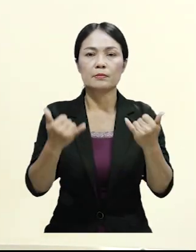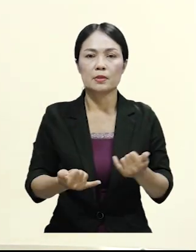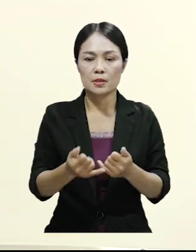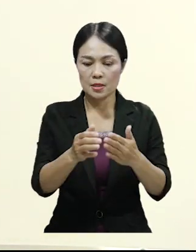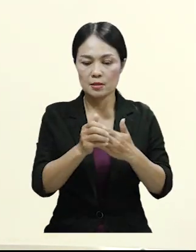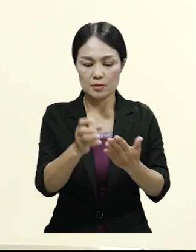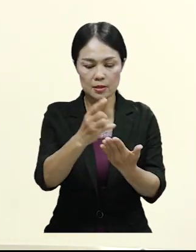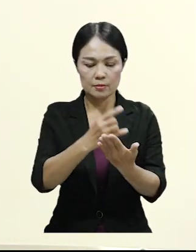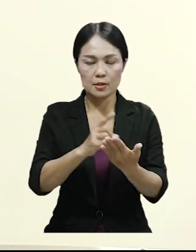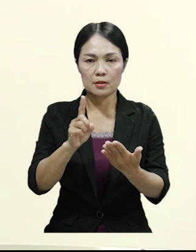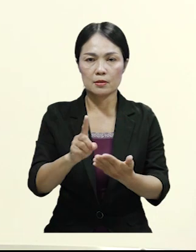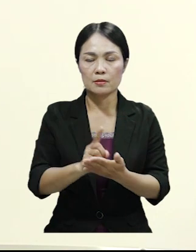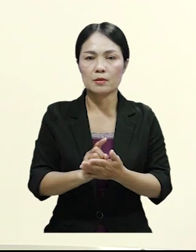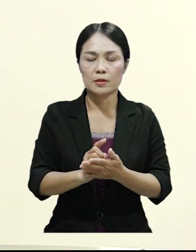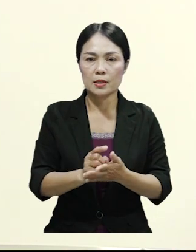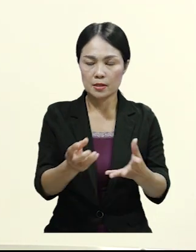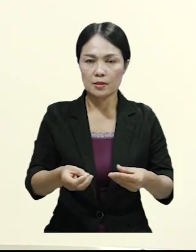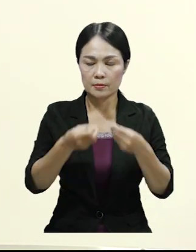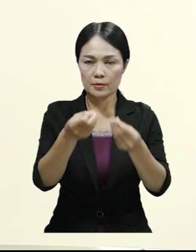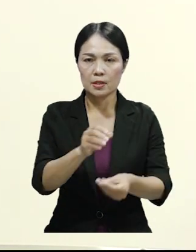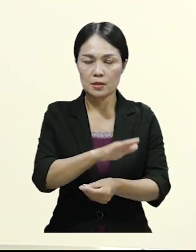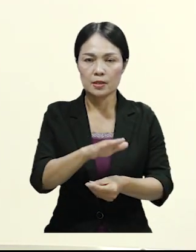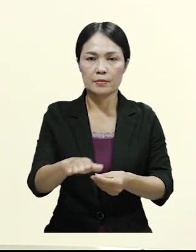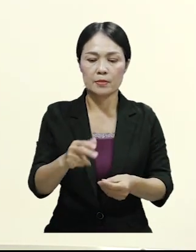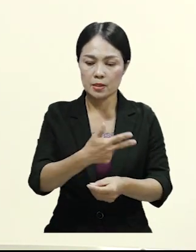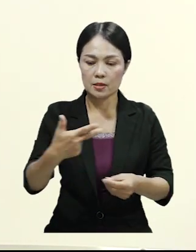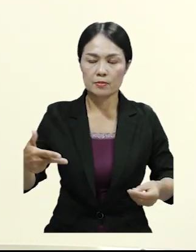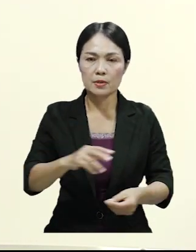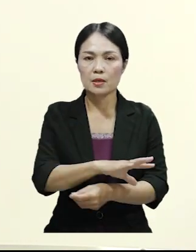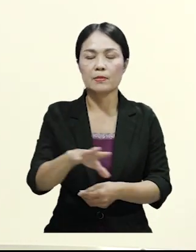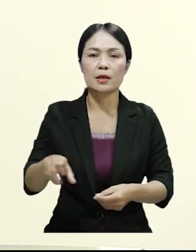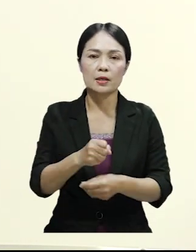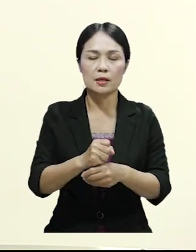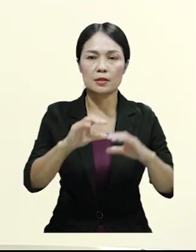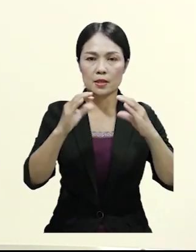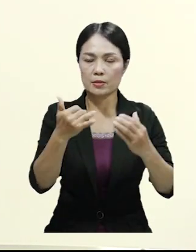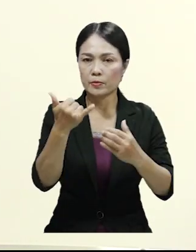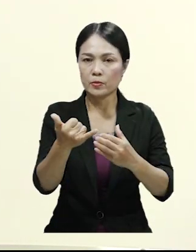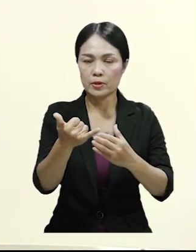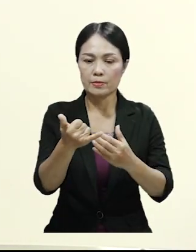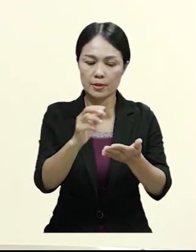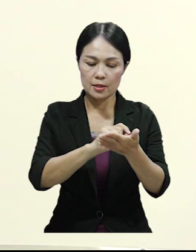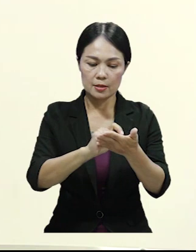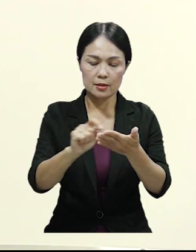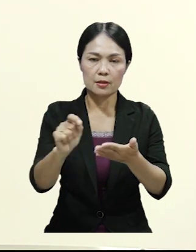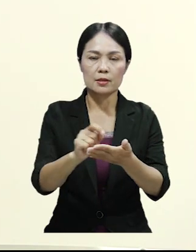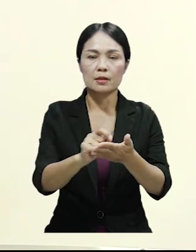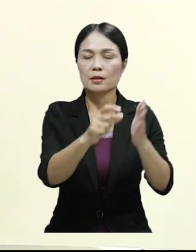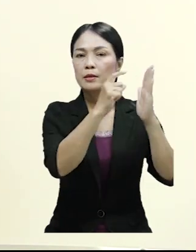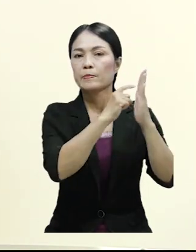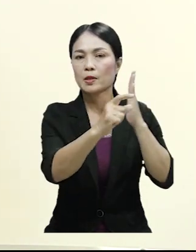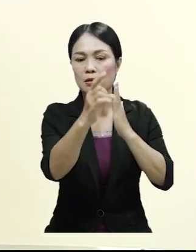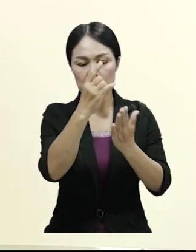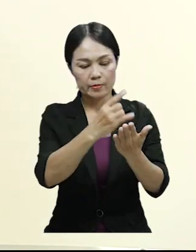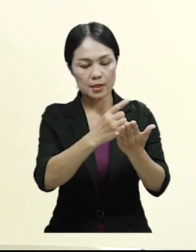នាំមេរៀនថ្មីមួយទៀតមកជូនកូនណាភាសាខ្មែរថ្នាក់ទី6លើផ្នែកសំនេរនេះដែរអញ្ចឹងលោកគ្រូសូមបង្ហាញចំណងជើ